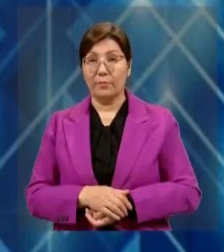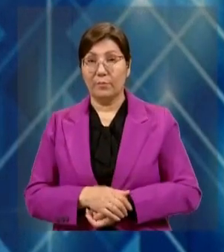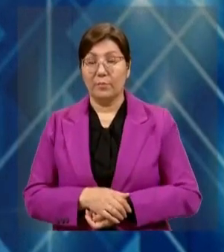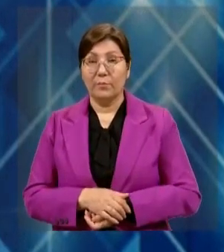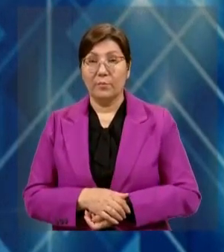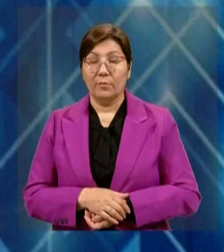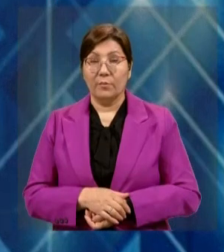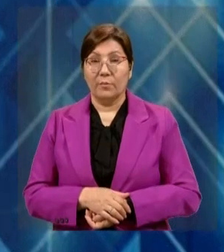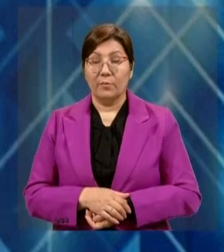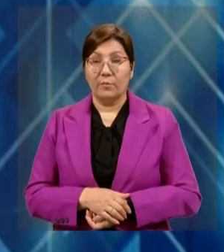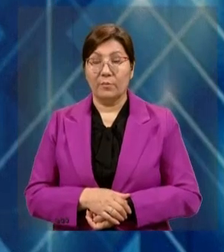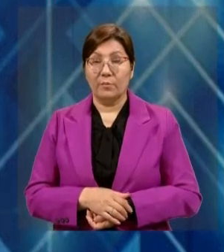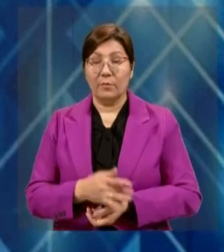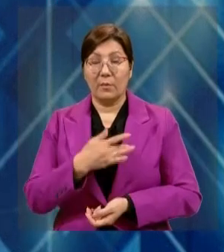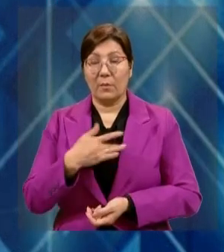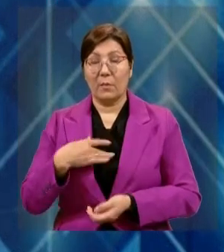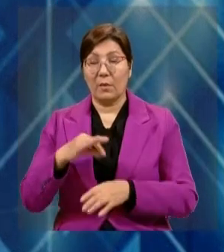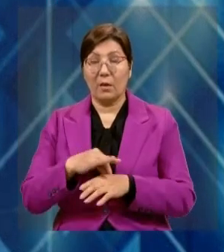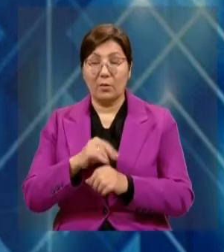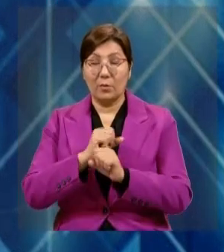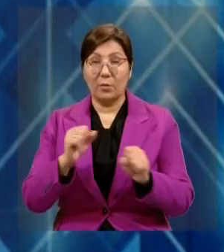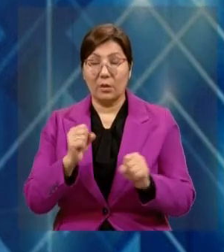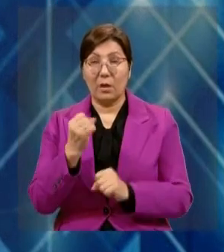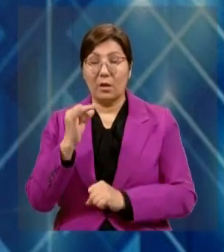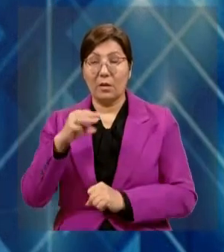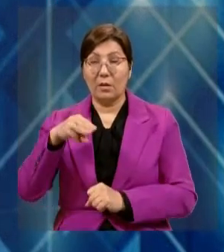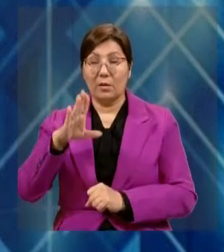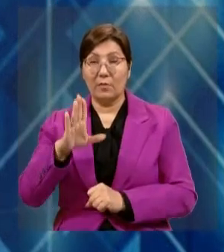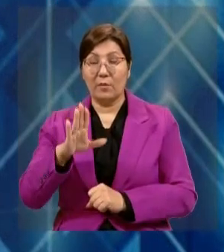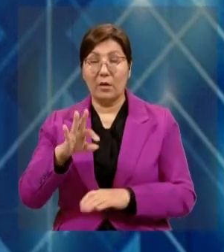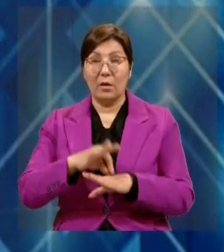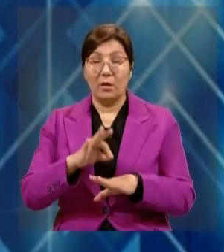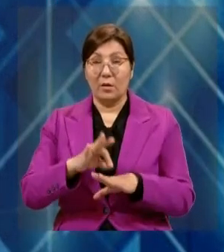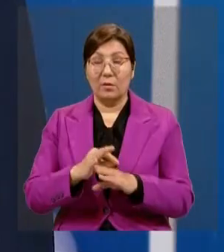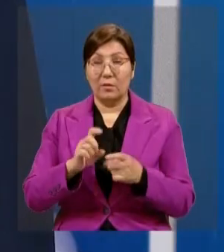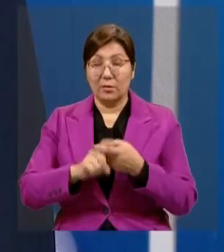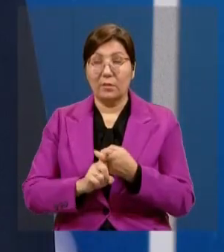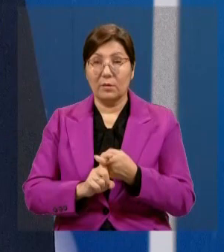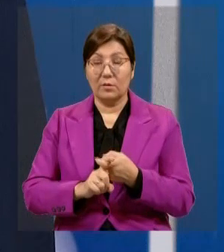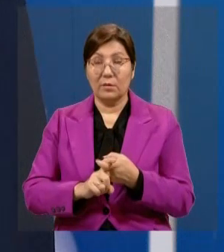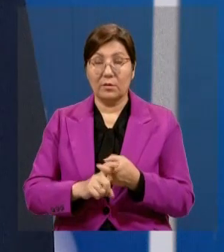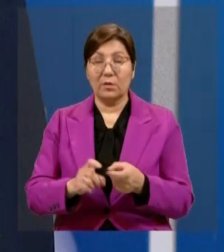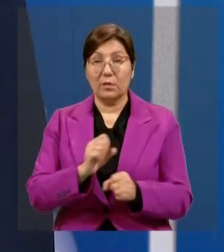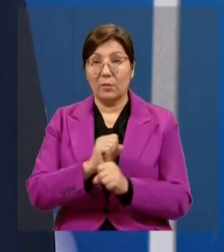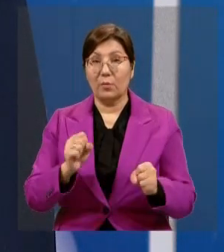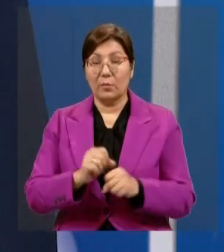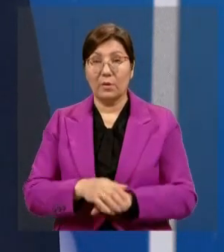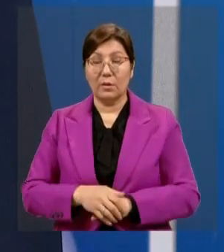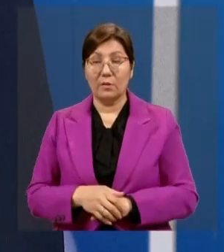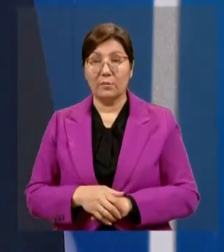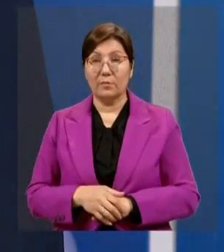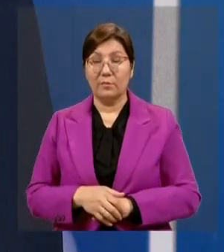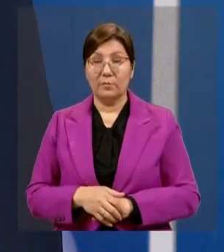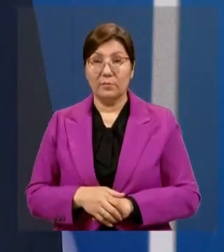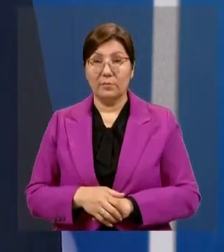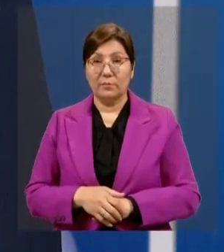өмірінде, және де АИТВ жаңағы тасымалдаушысы болмау керек. Сонымен қатар жаңағы созылмалы